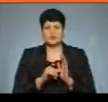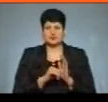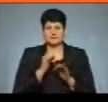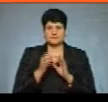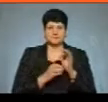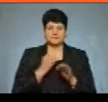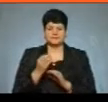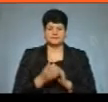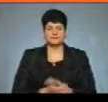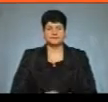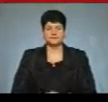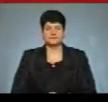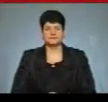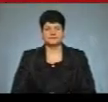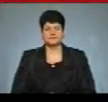послуг.